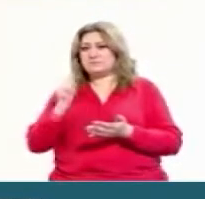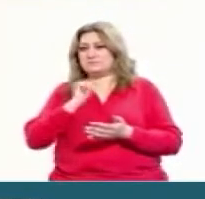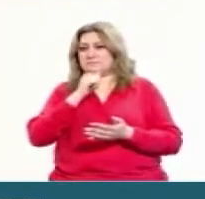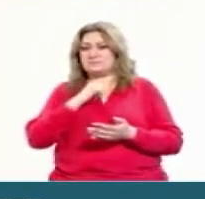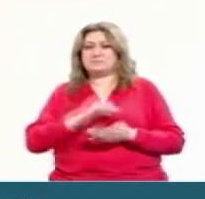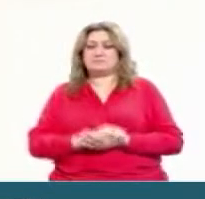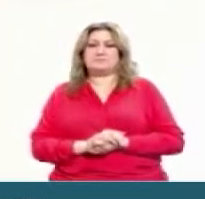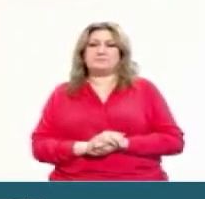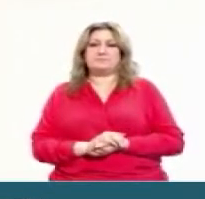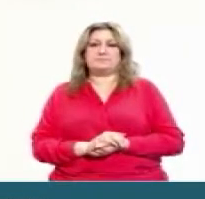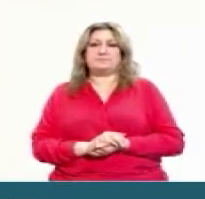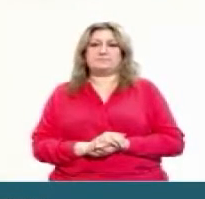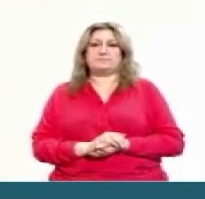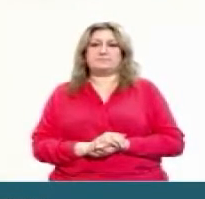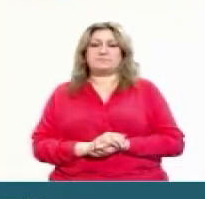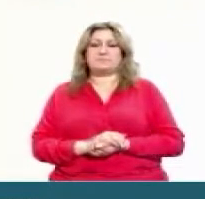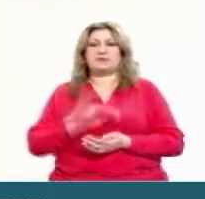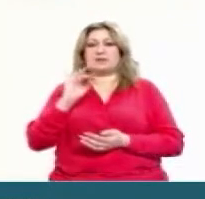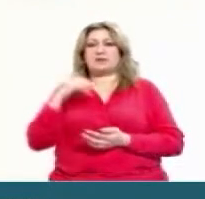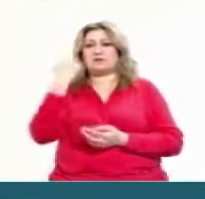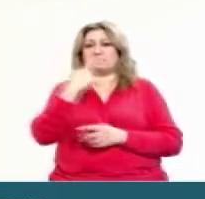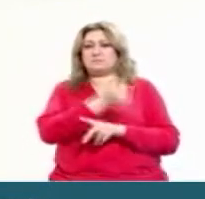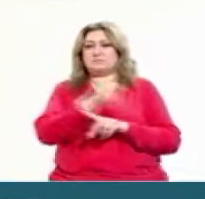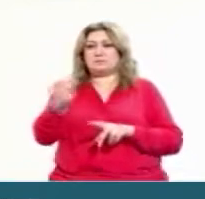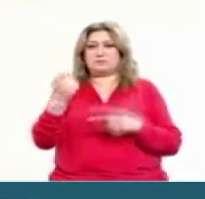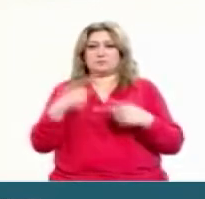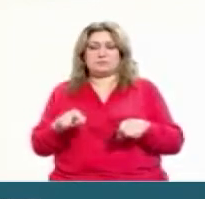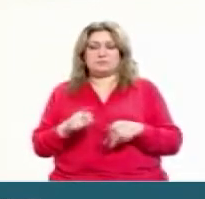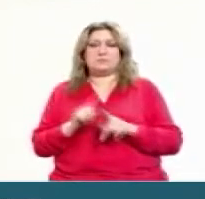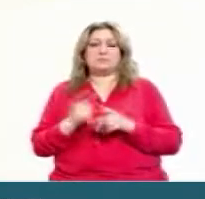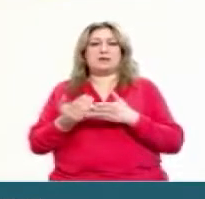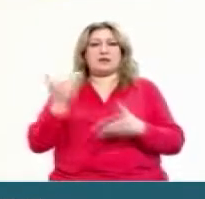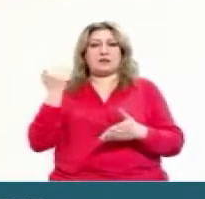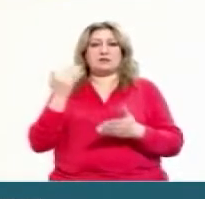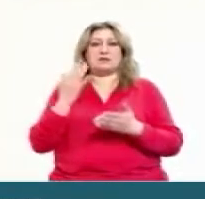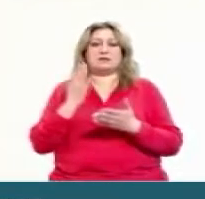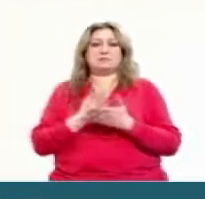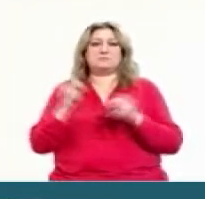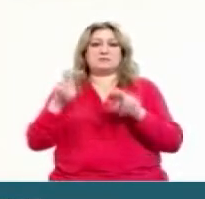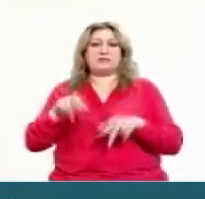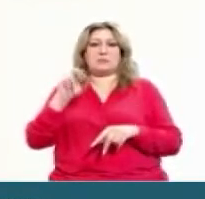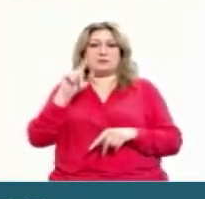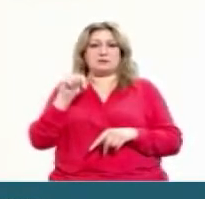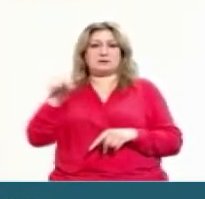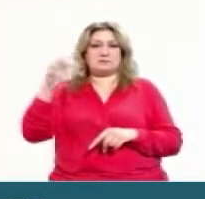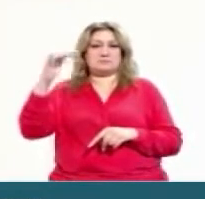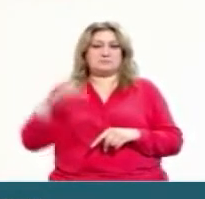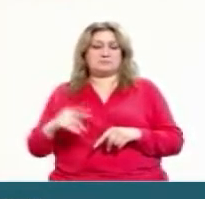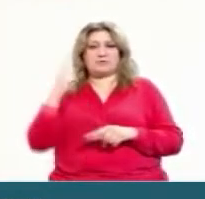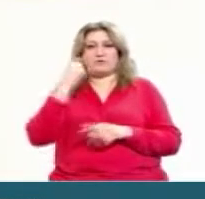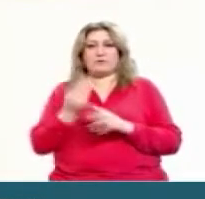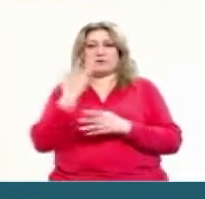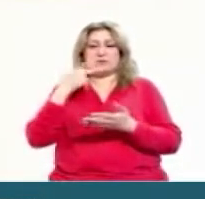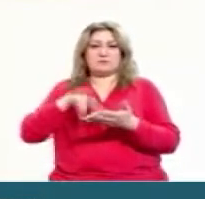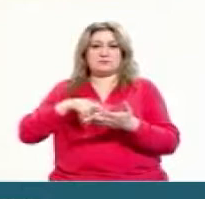үшін емес, ол ата-ана үшін де, мұғалім үшін де талдау өте жақсы. Ол жаңағы өзінің білімін қандай сабақтан, мысалы мектепке